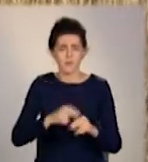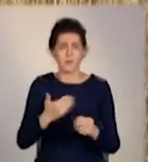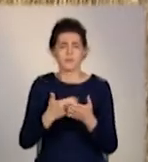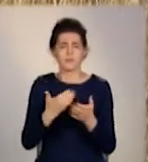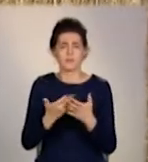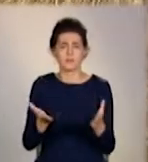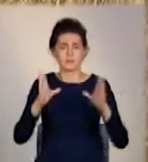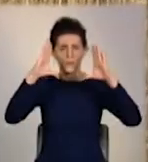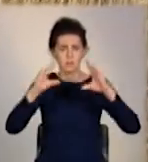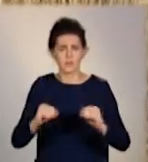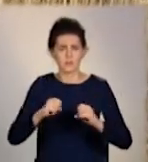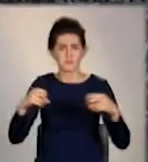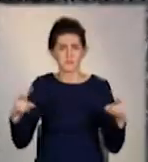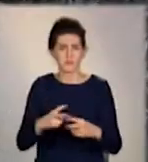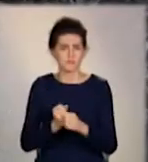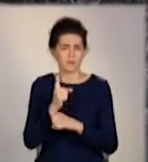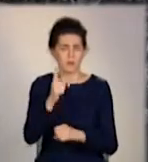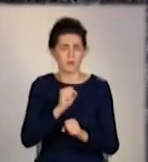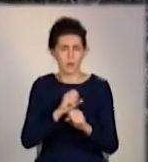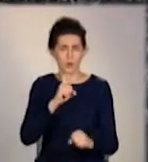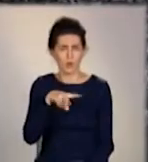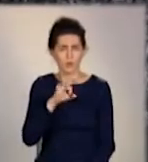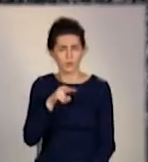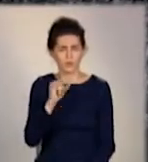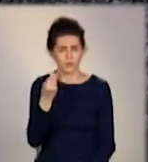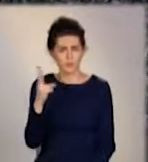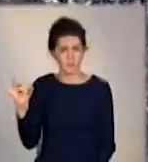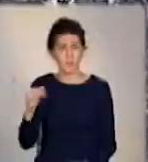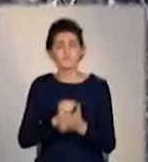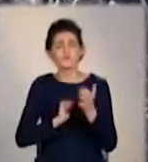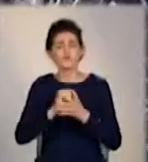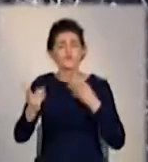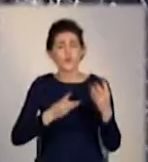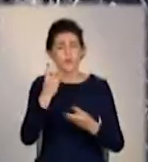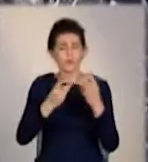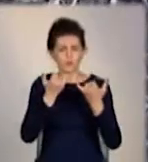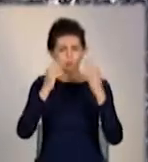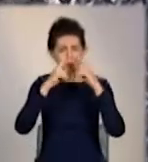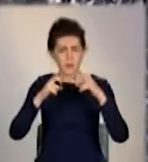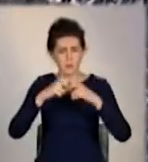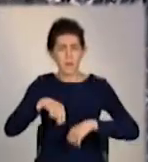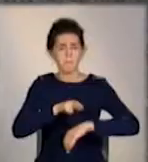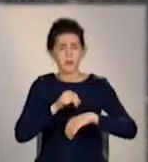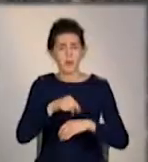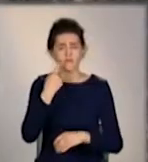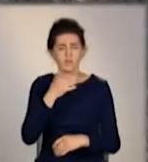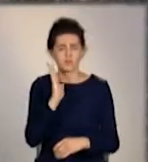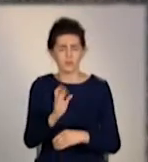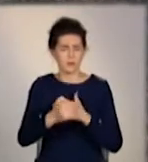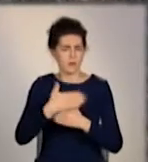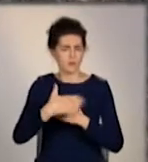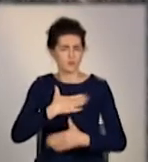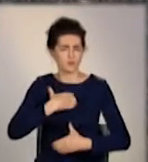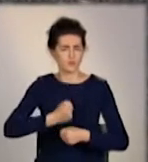гаситься спеціальними хлопушками. Причину займання поки встановлюють, однак у поліції попереджають, за підпали суворо